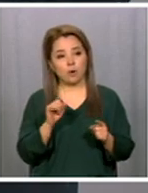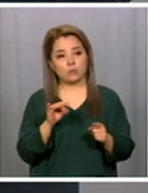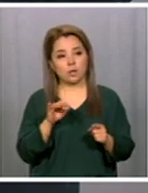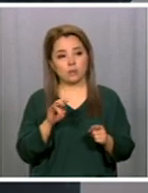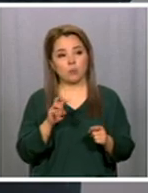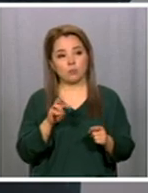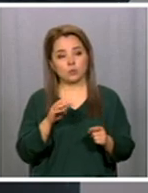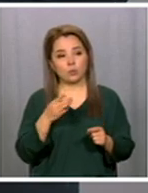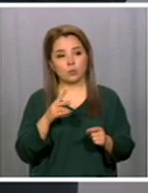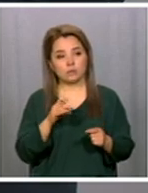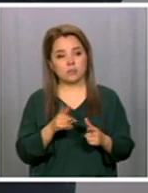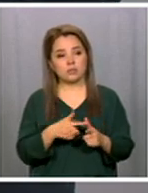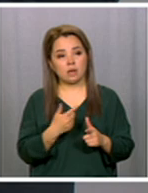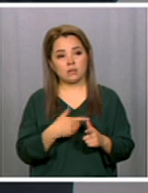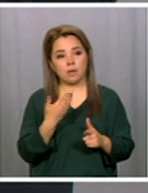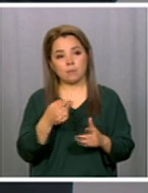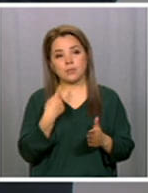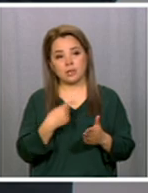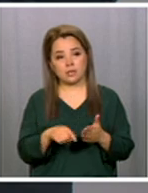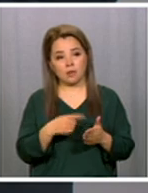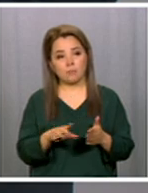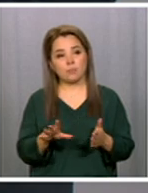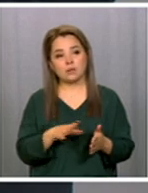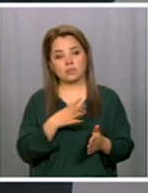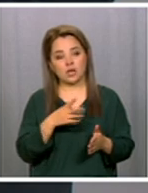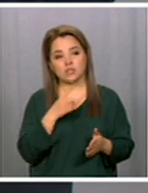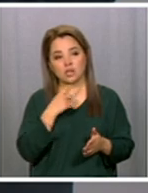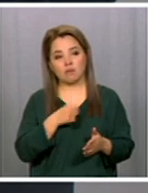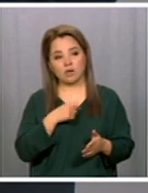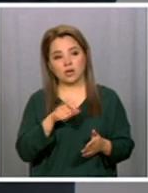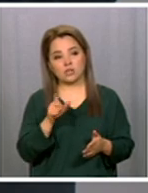Момушола называет предателя бывший товарищ?